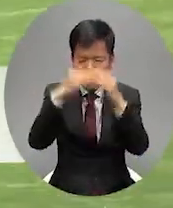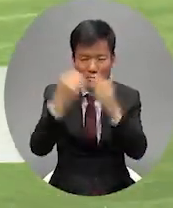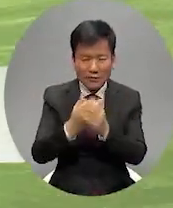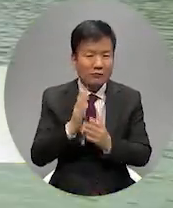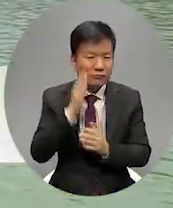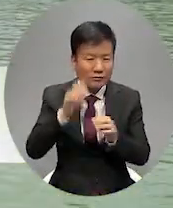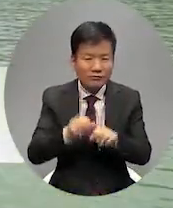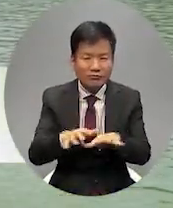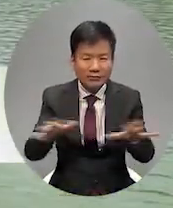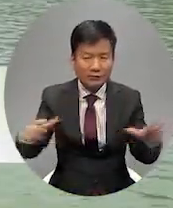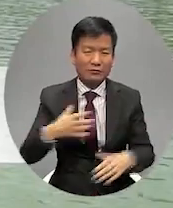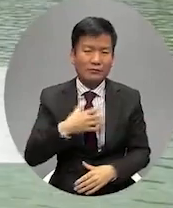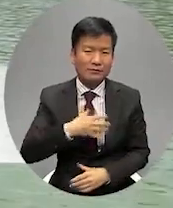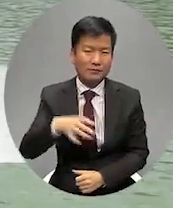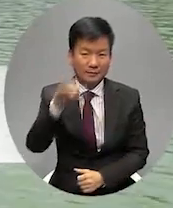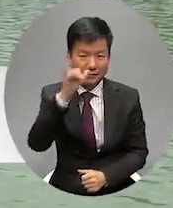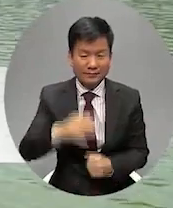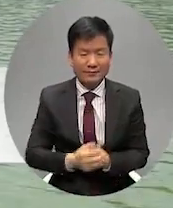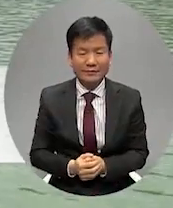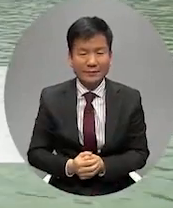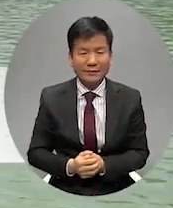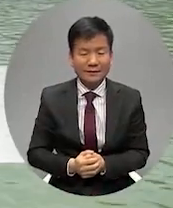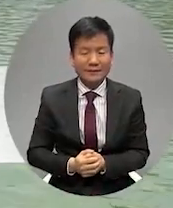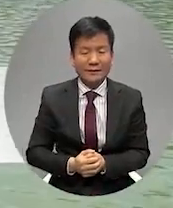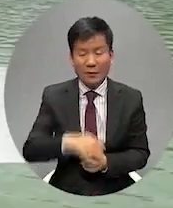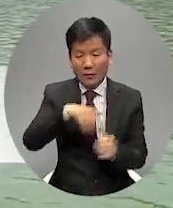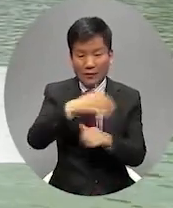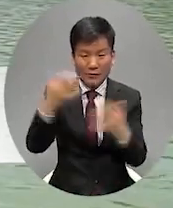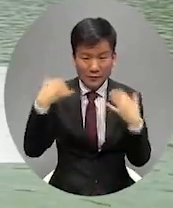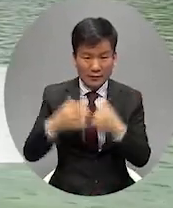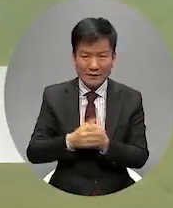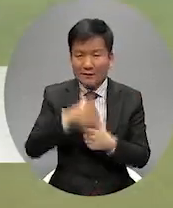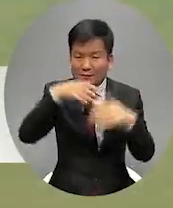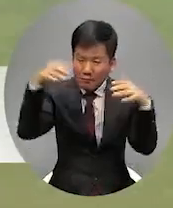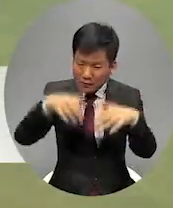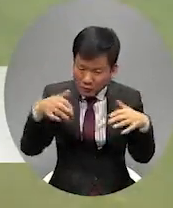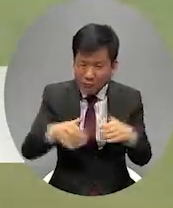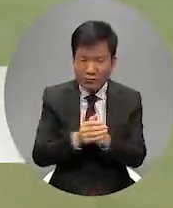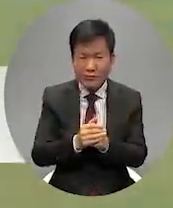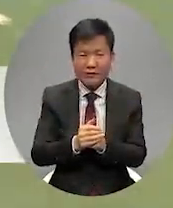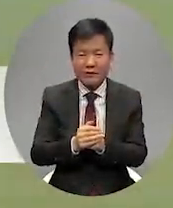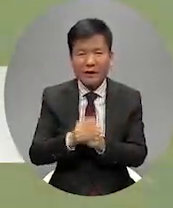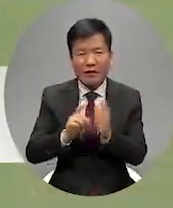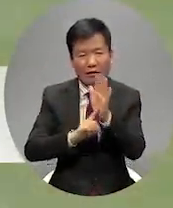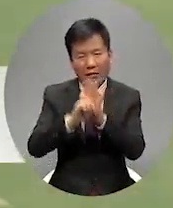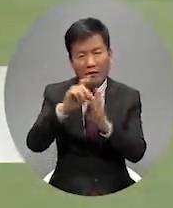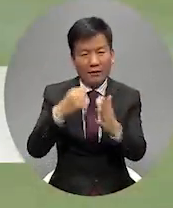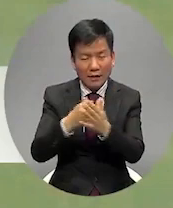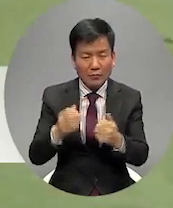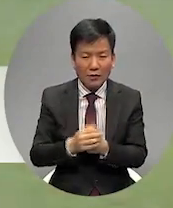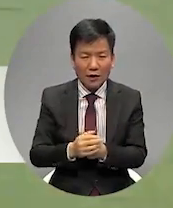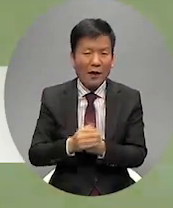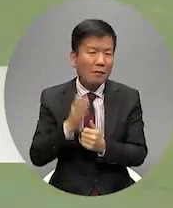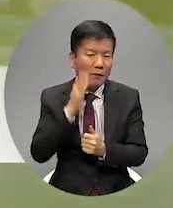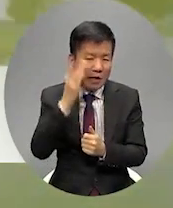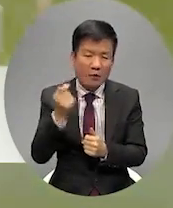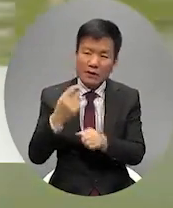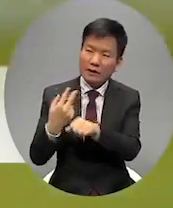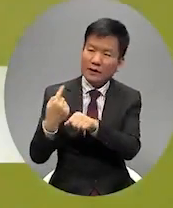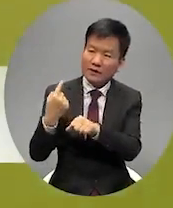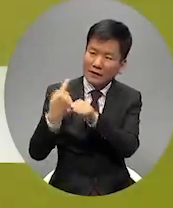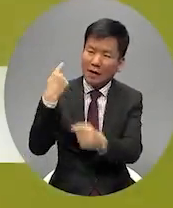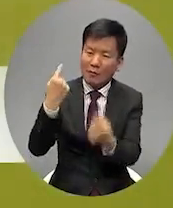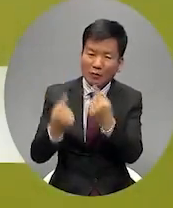확대될 가능성에 있습니다 금강청 지난달 집중 호와 폭염의 영향으로 조류경보 가 지난해